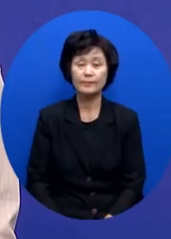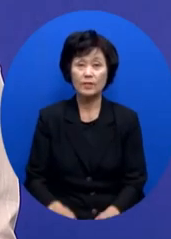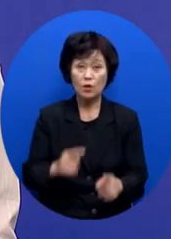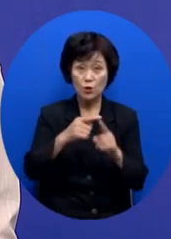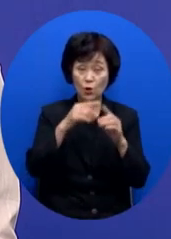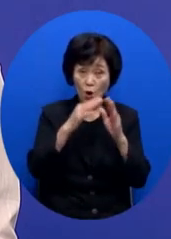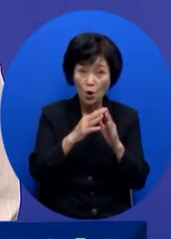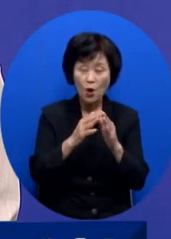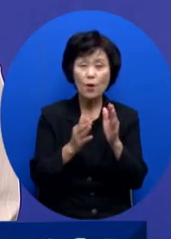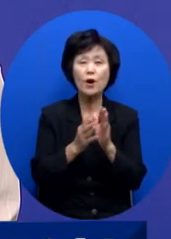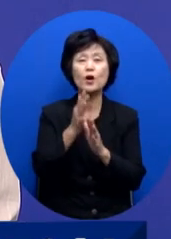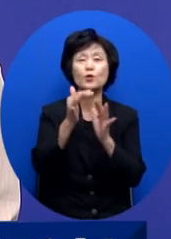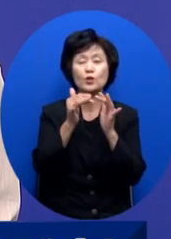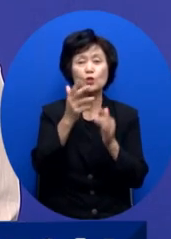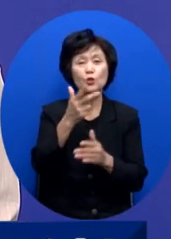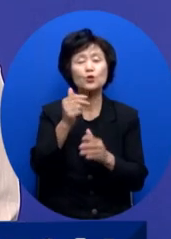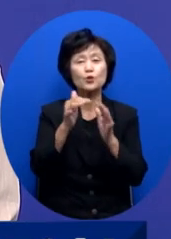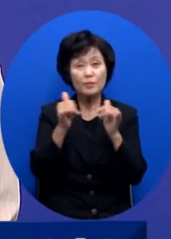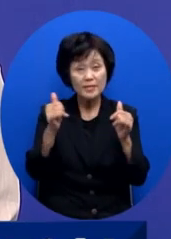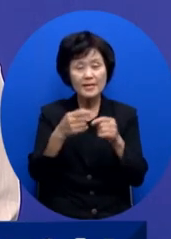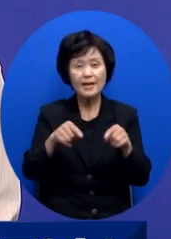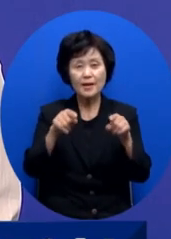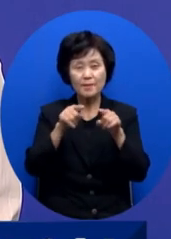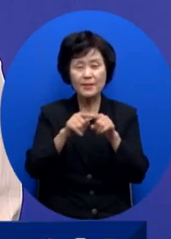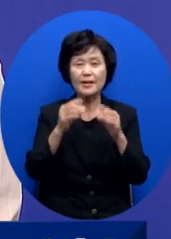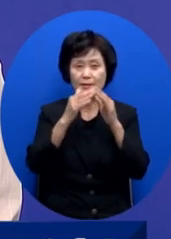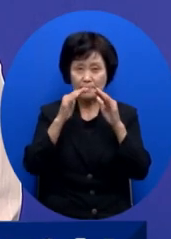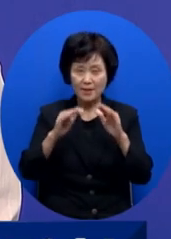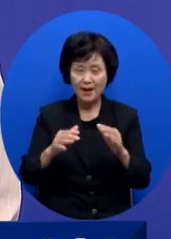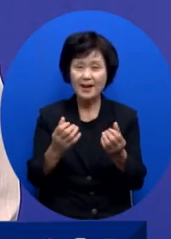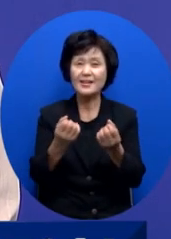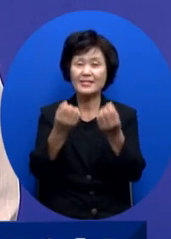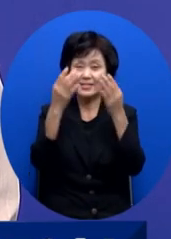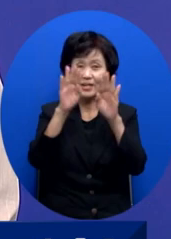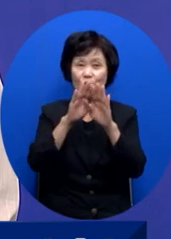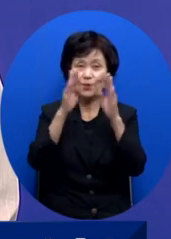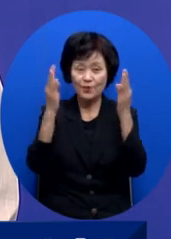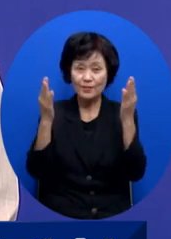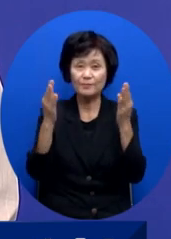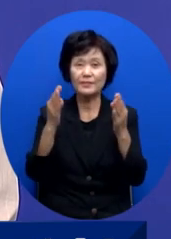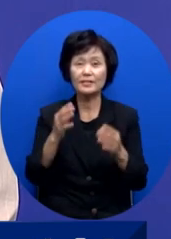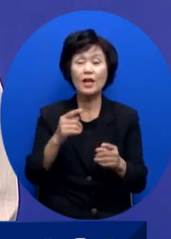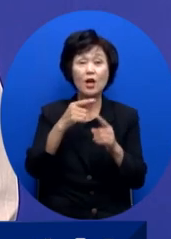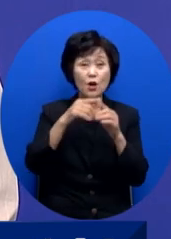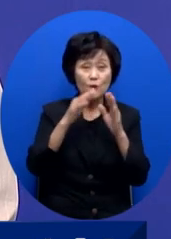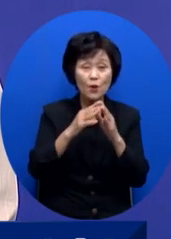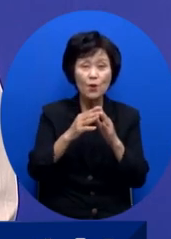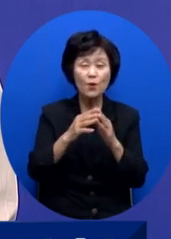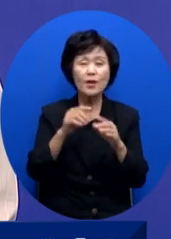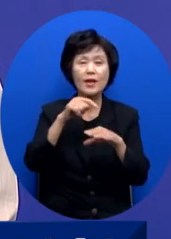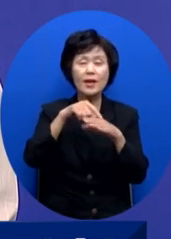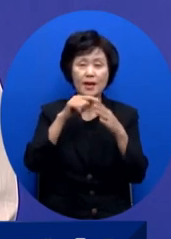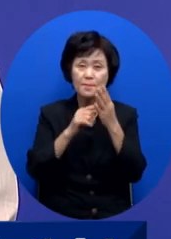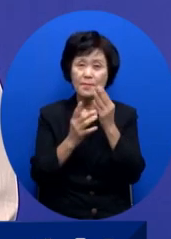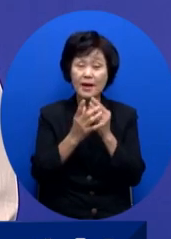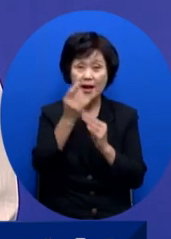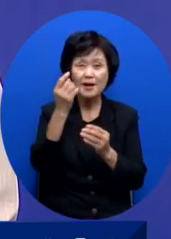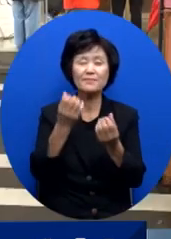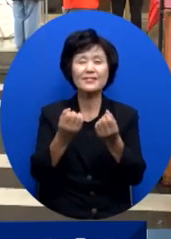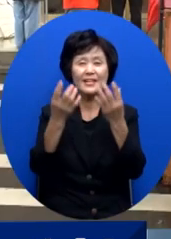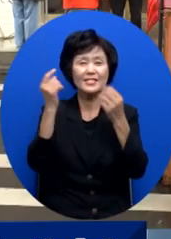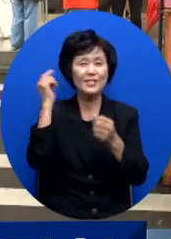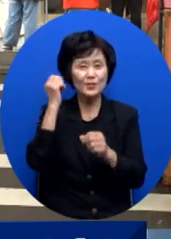교회와 지역 주민이 함께하는 마을 대잔치가 열리고 있습니다. 연세 중앙교회 한마음 잔치 현장 소식을 전해드립니다. 이현지